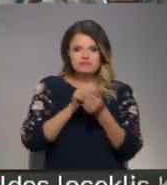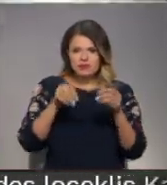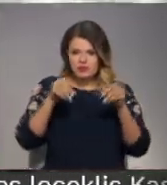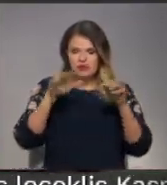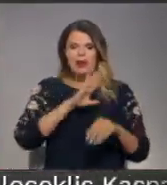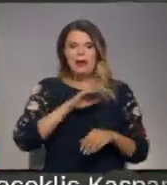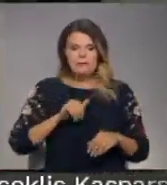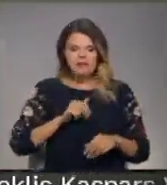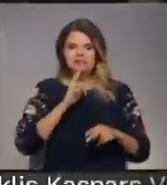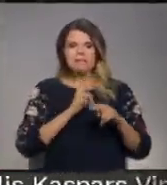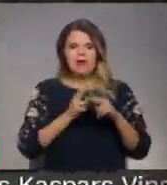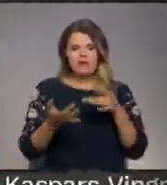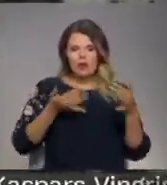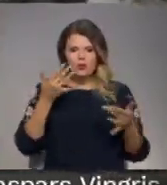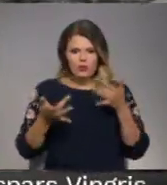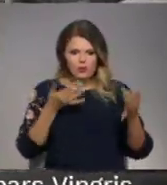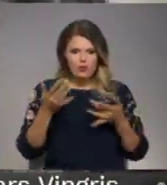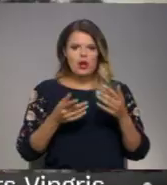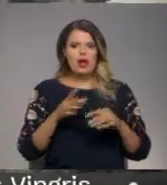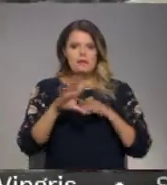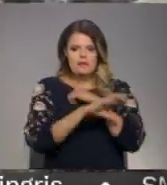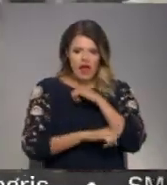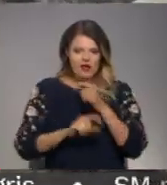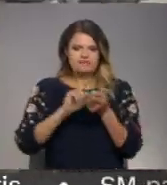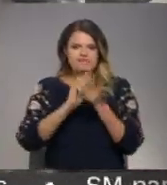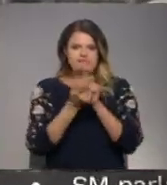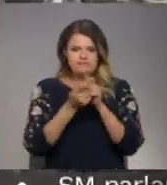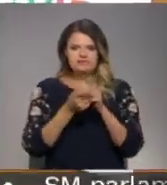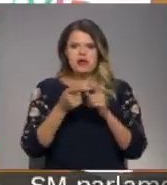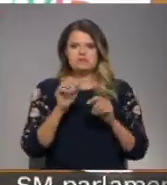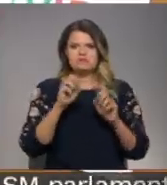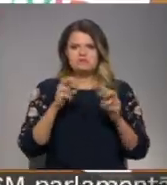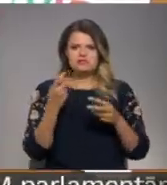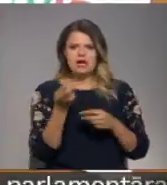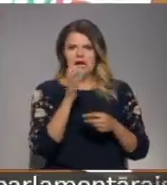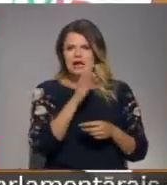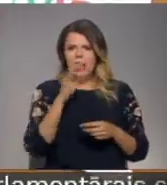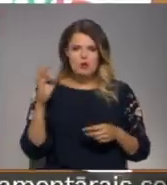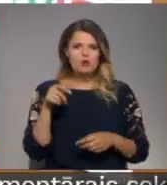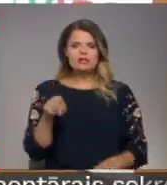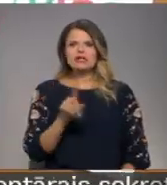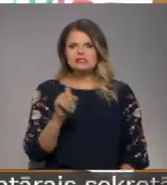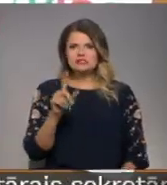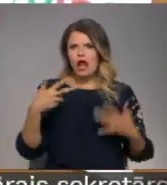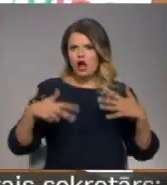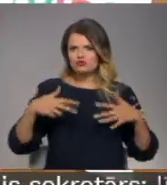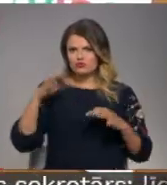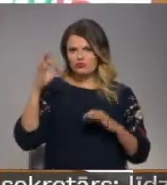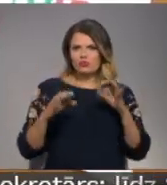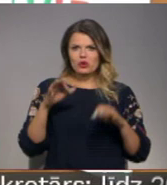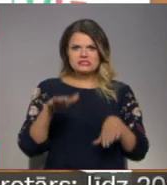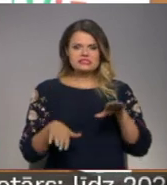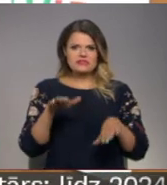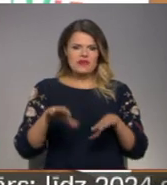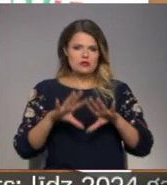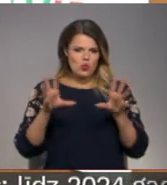tad atdalītas no metāla un kokvilnas līdz beidzot pārvērstas granulās. Granulas sastāda vairāk nekā 80% pēc svara